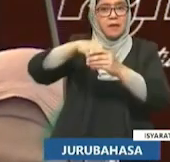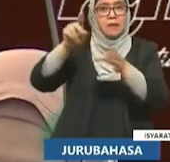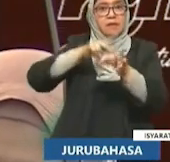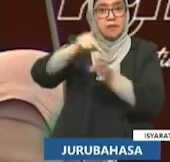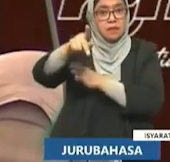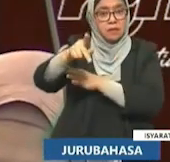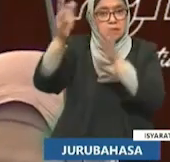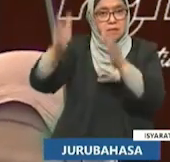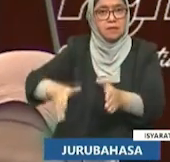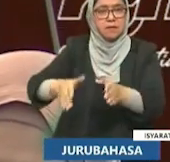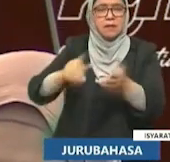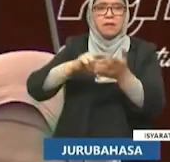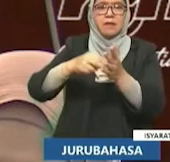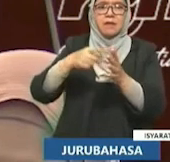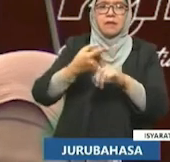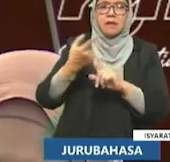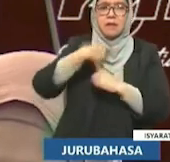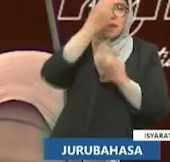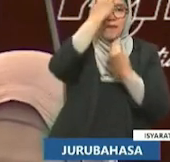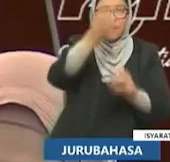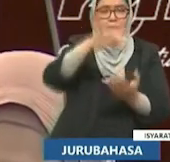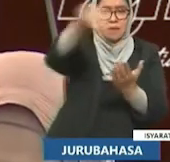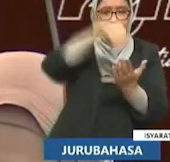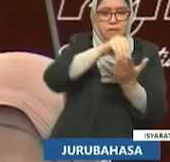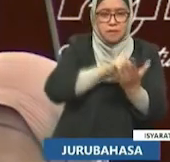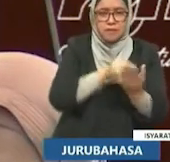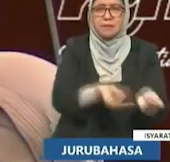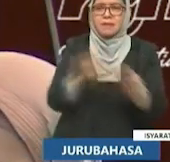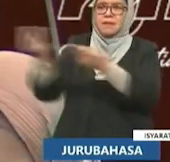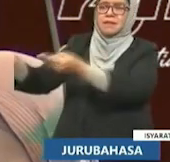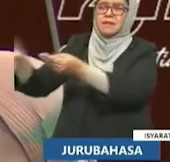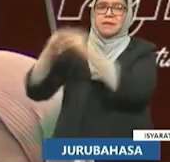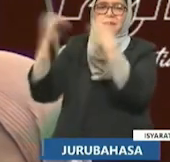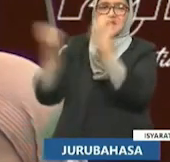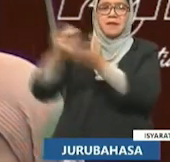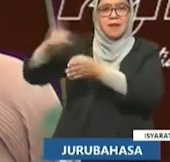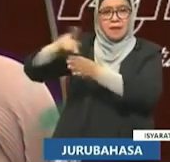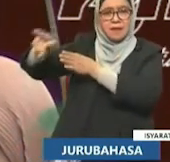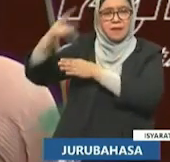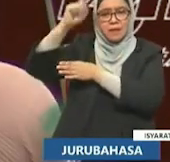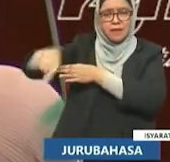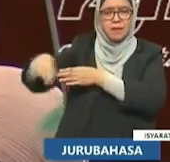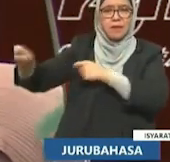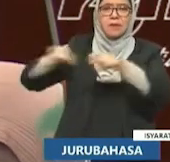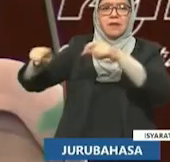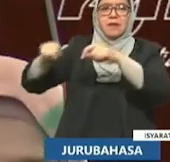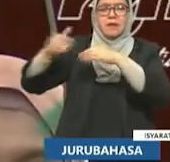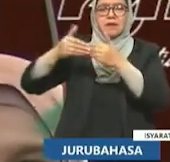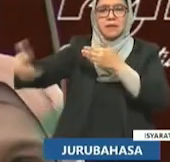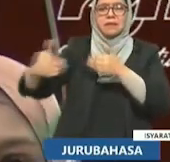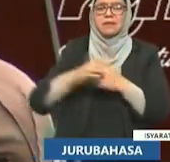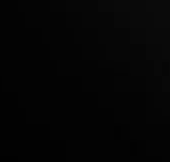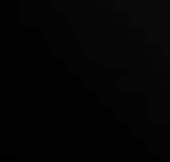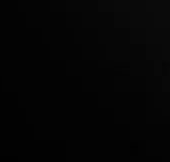maklum akan disalurkan kepada padang pasir yang mengawasinya amanah dokter untuk tindakan selanjutnya masih